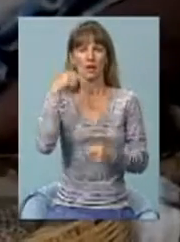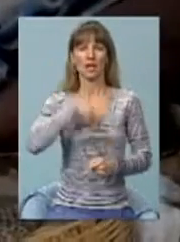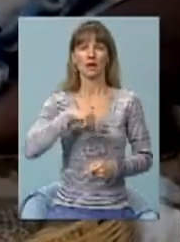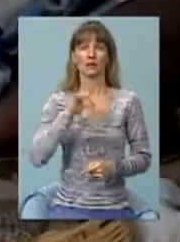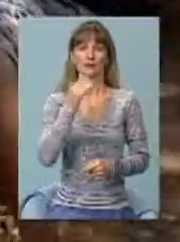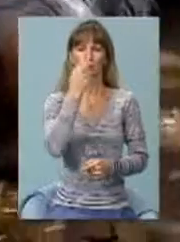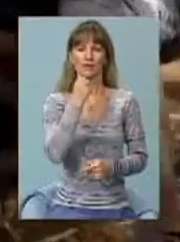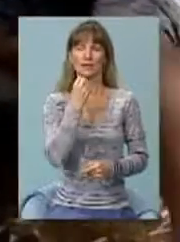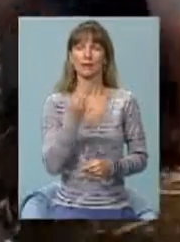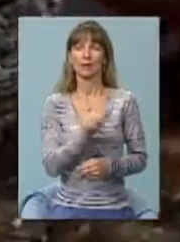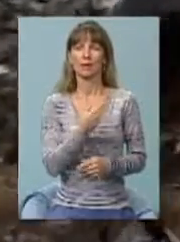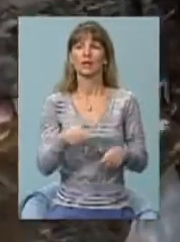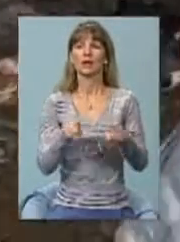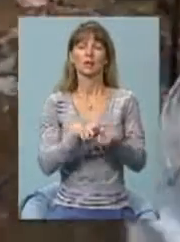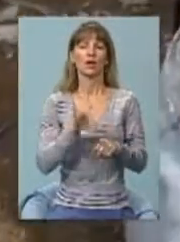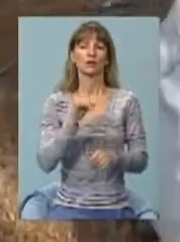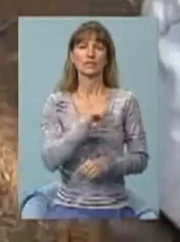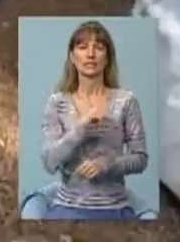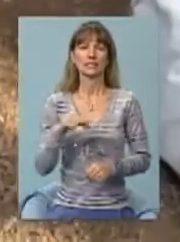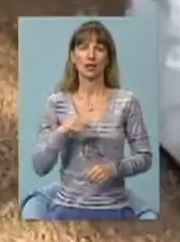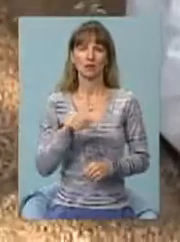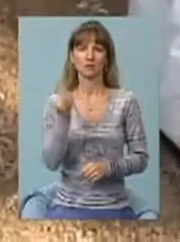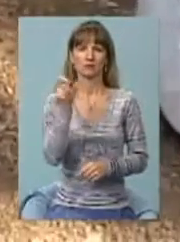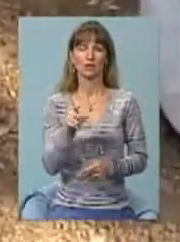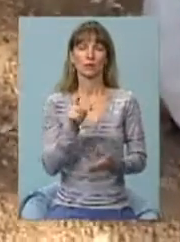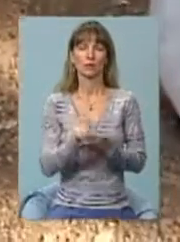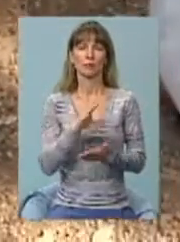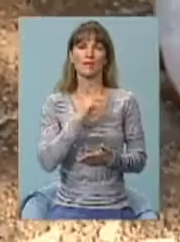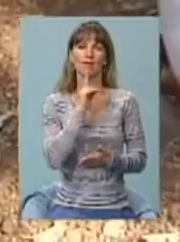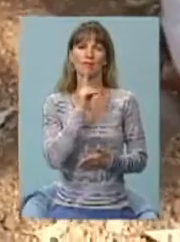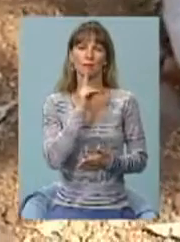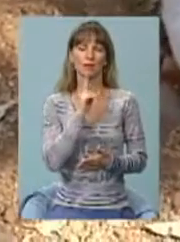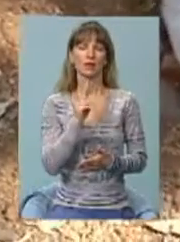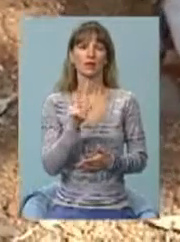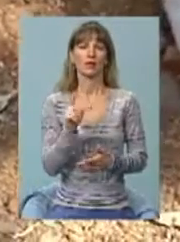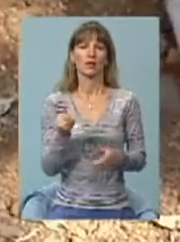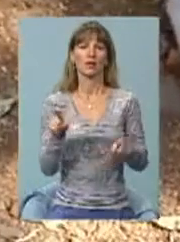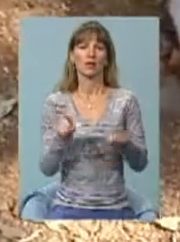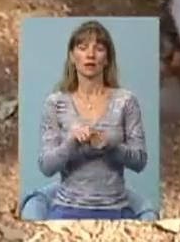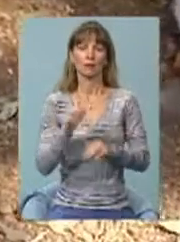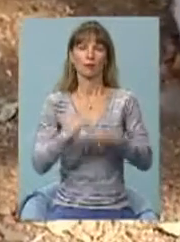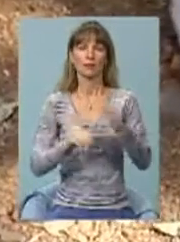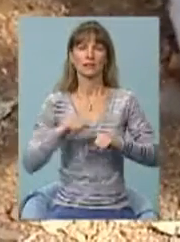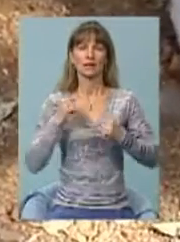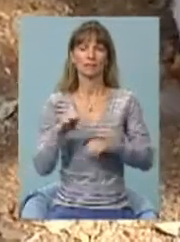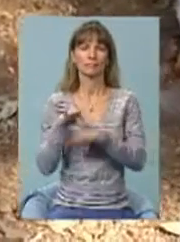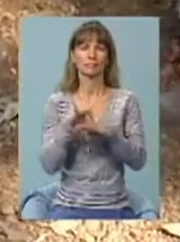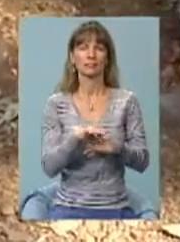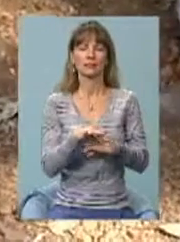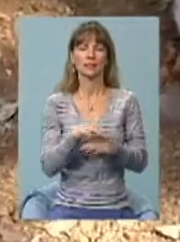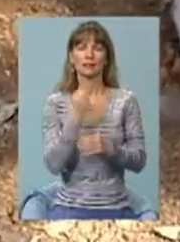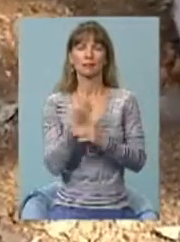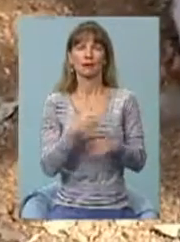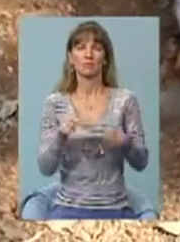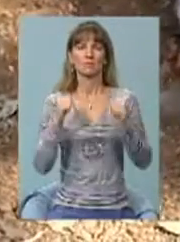і звичаїв змій. Також і сам заклинатель має бути моторним та уважним. Такі фахівці намагаються привести змію в спокійний сонний